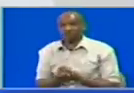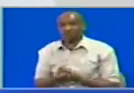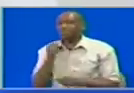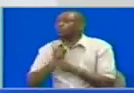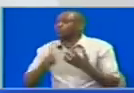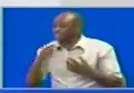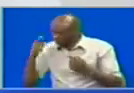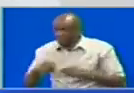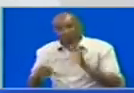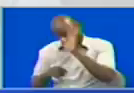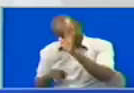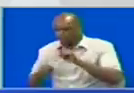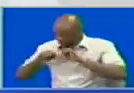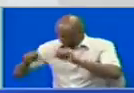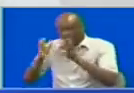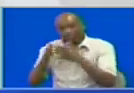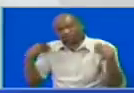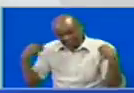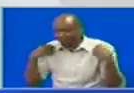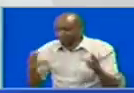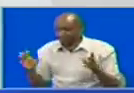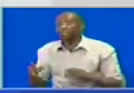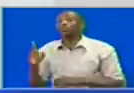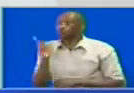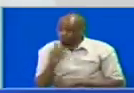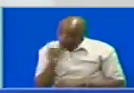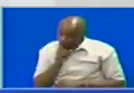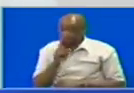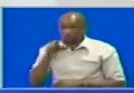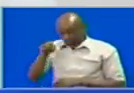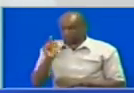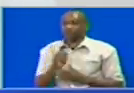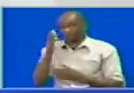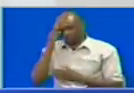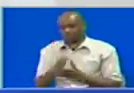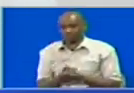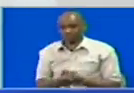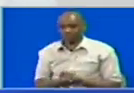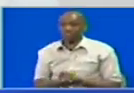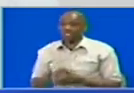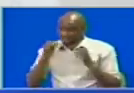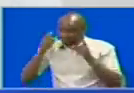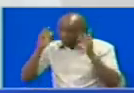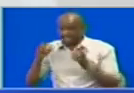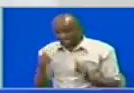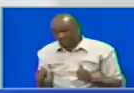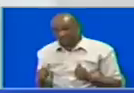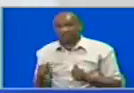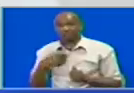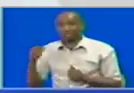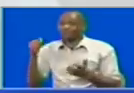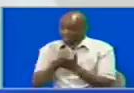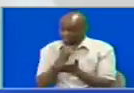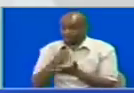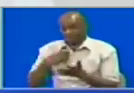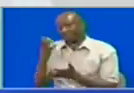namna gani. Akaniambia kwa naendelea tu mazoezi. Nikamwambia kesho ndio leave yangu inaisha. Na mimi kama hujaamua mimi bwana nipe passport yangu